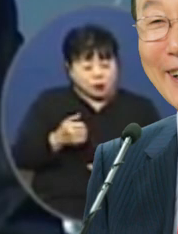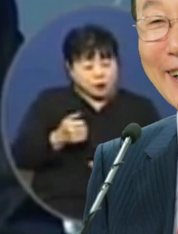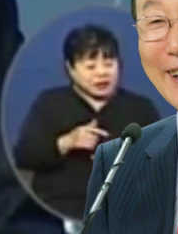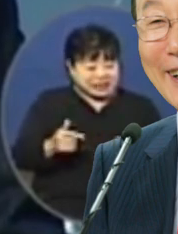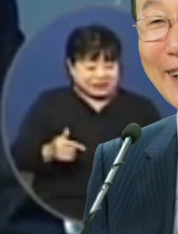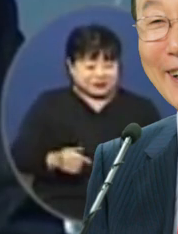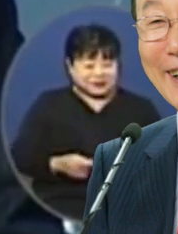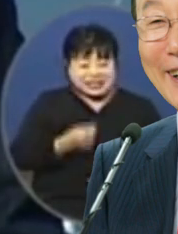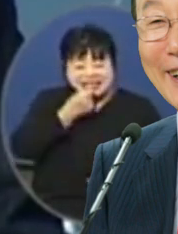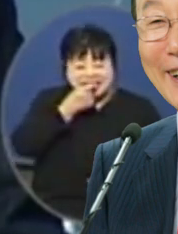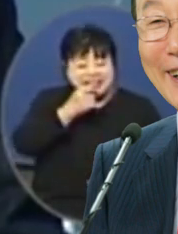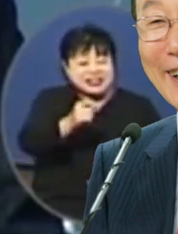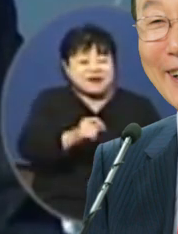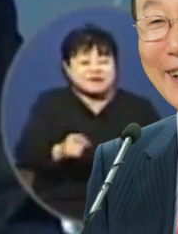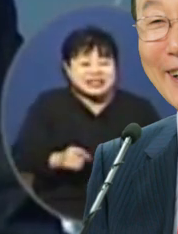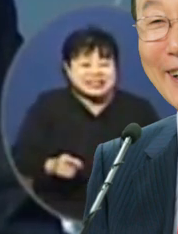아니라